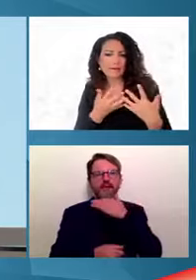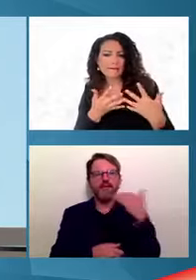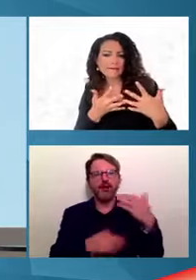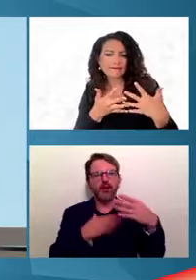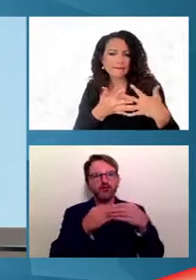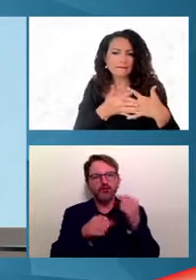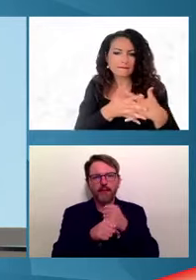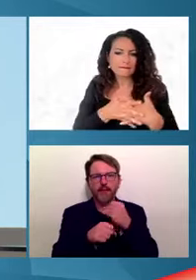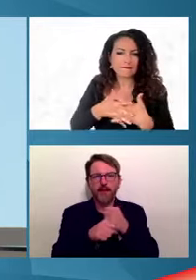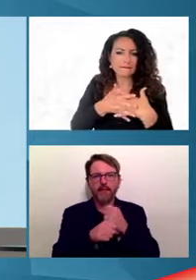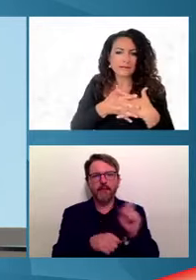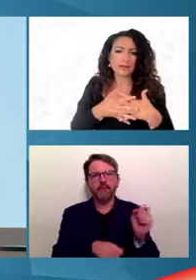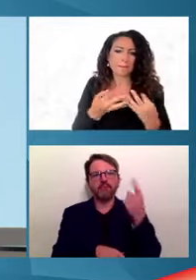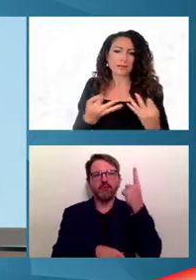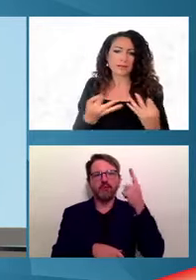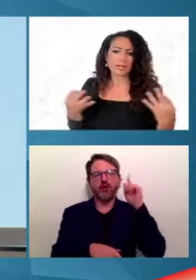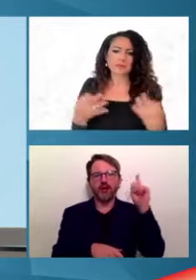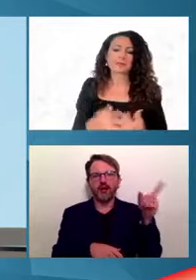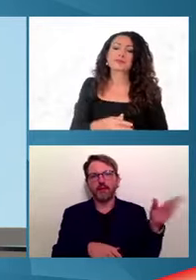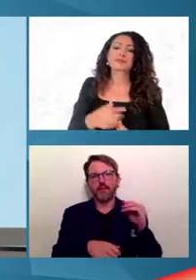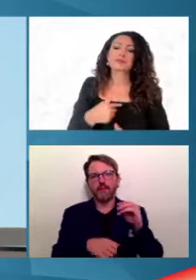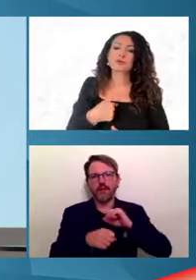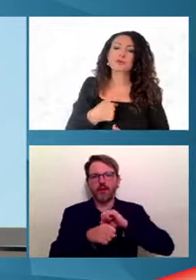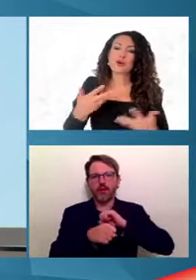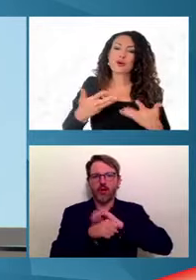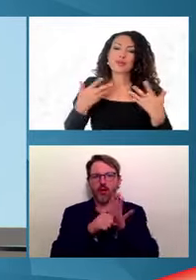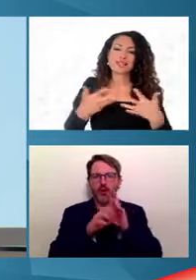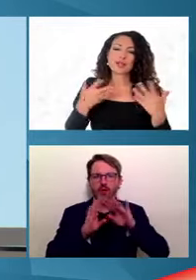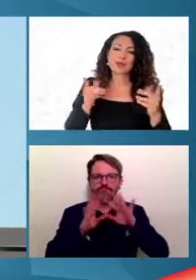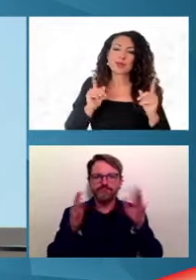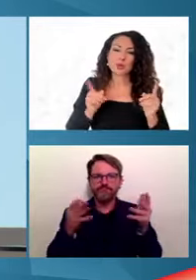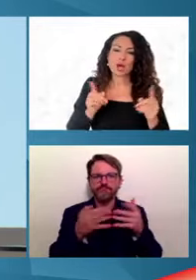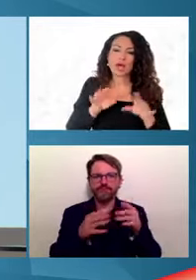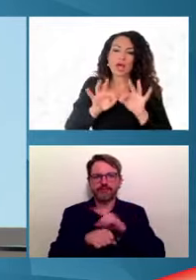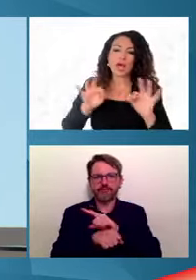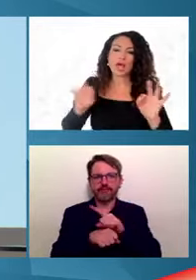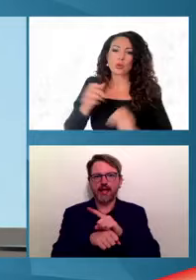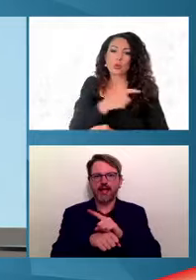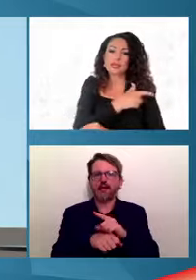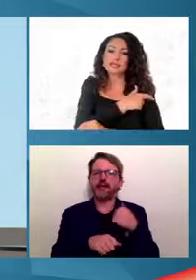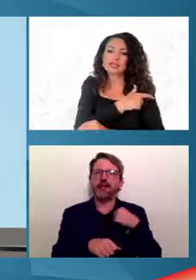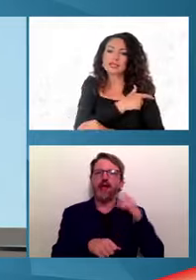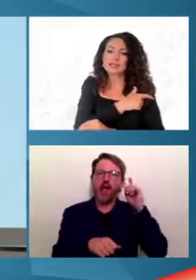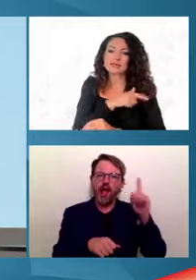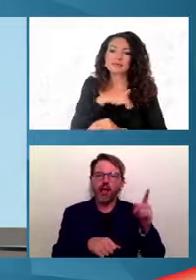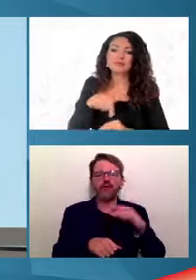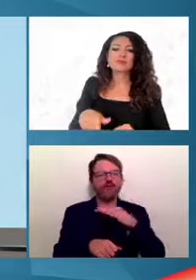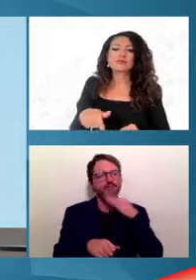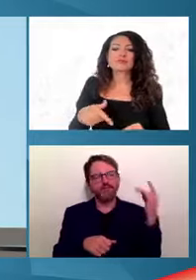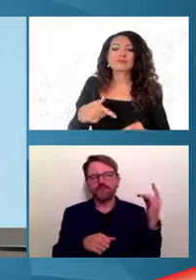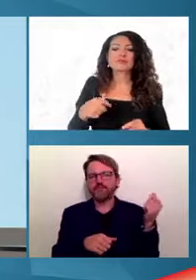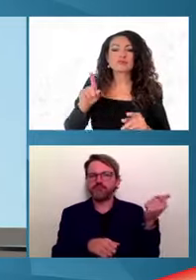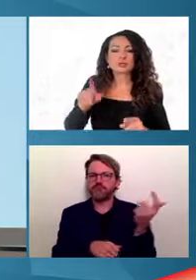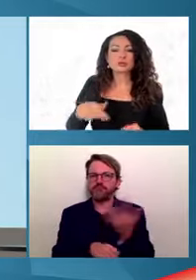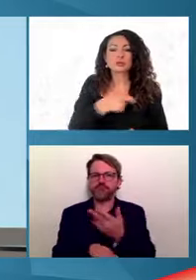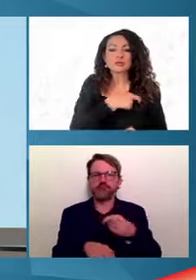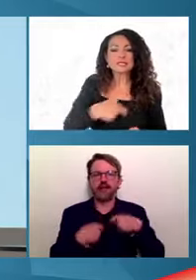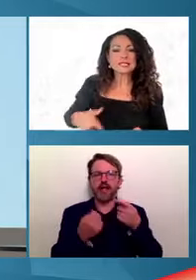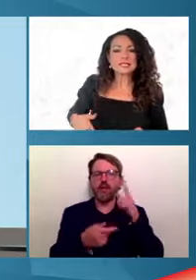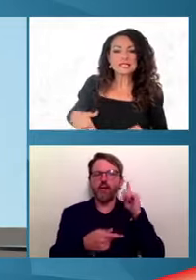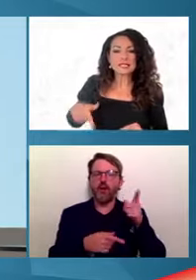ganz besonderer Weise während der Pandemie, aber auch sonst in vielfältiger Natur. Es gab ja auch andere Ereignisse. Wir